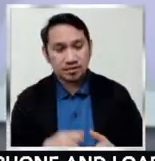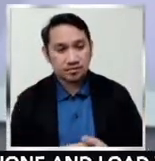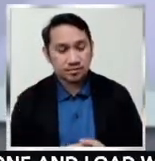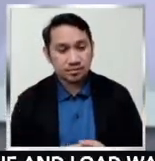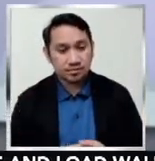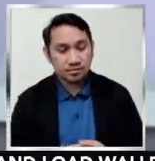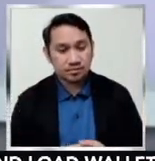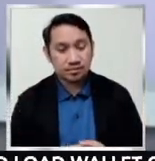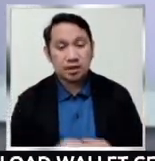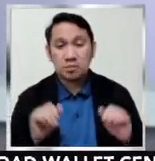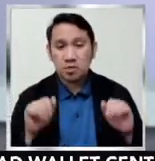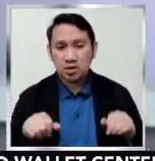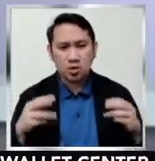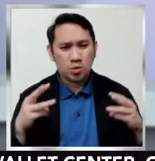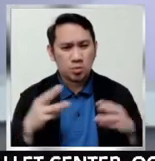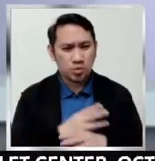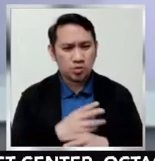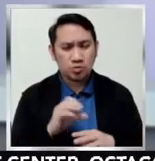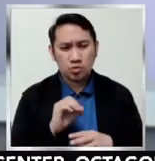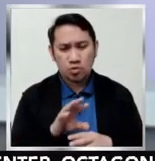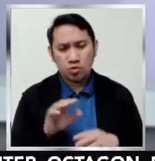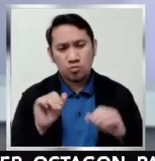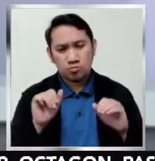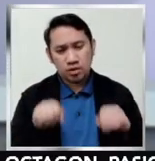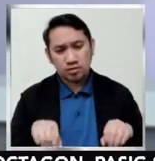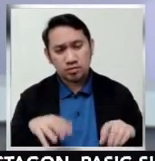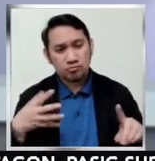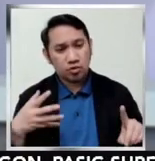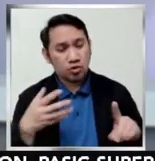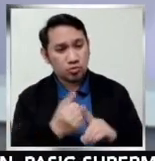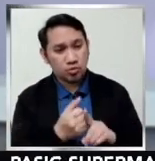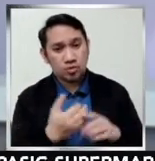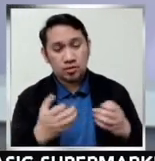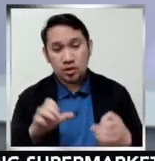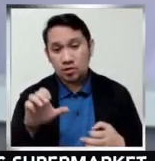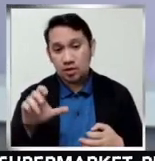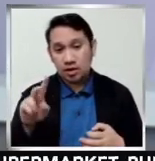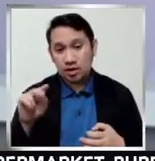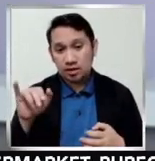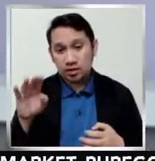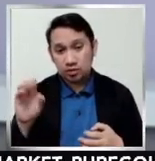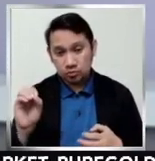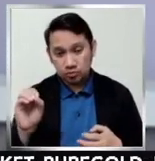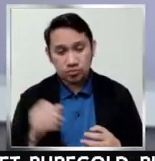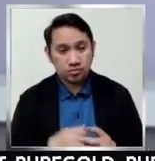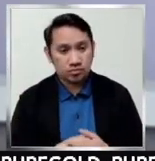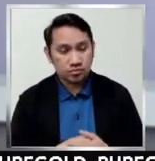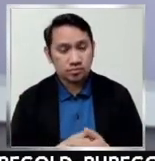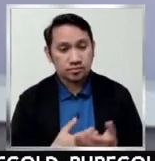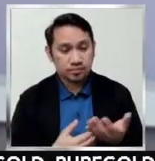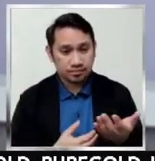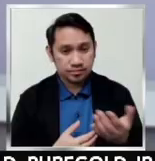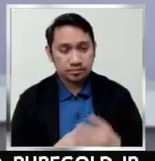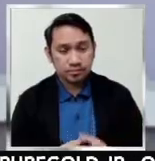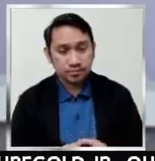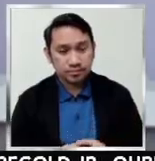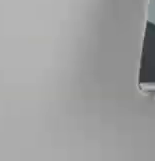Posibleng malala at mas malawak ang epekto sa bansa ng umiiral na El Nino ayon sa PAGASA. Nakatutok si Mark